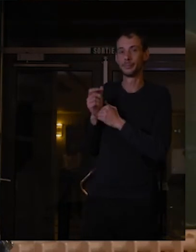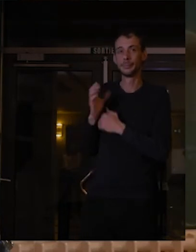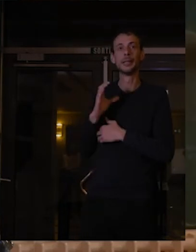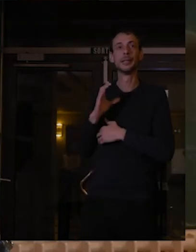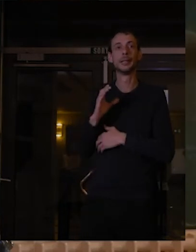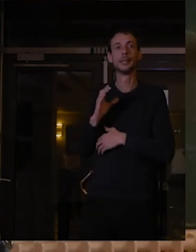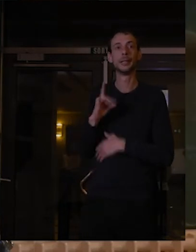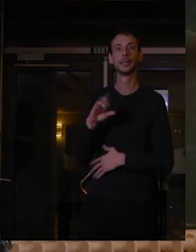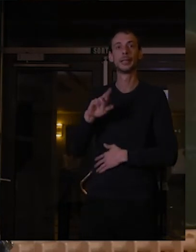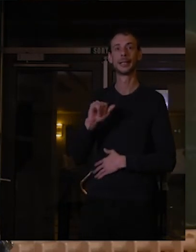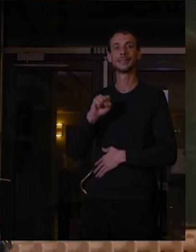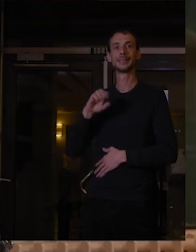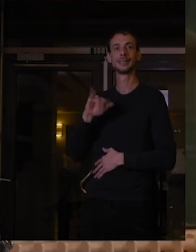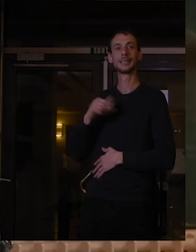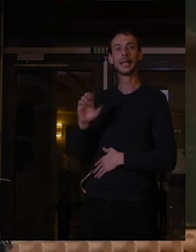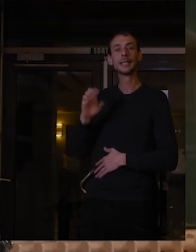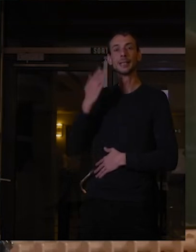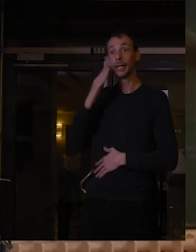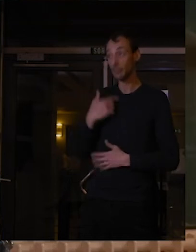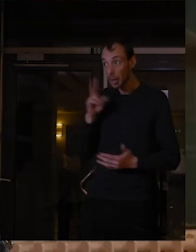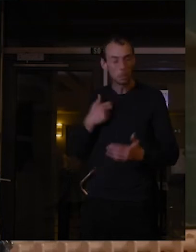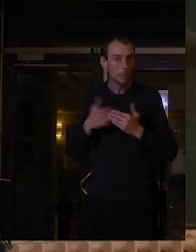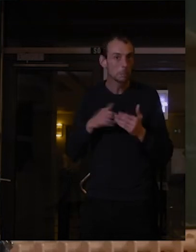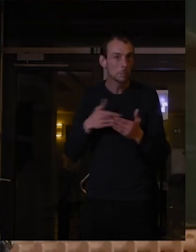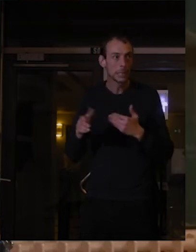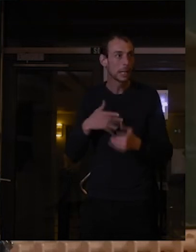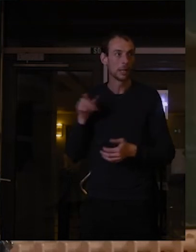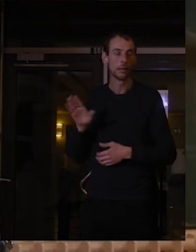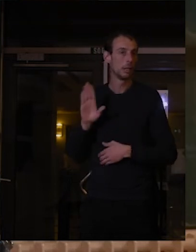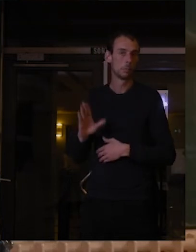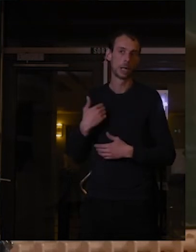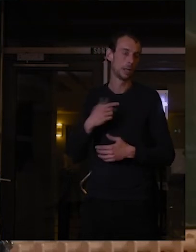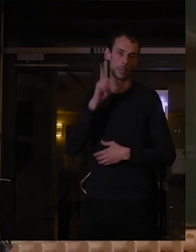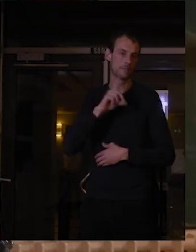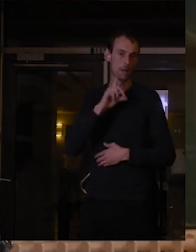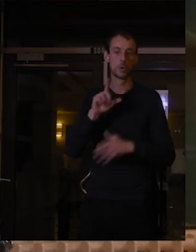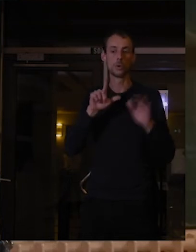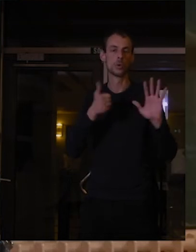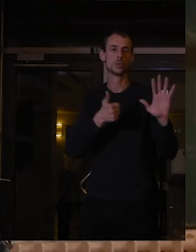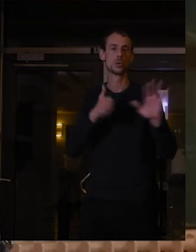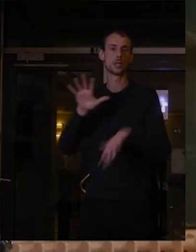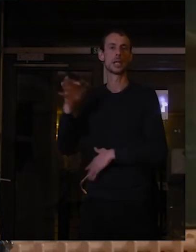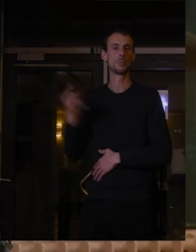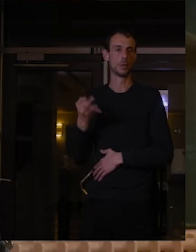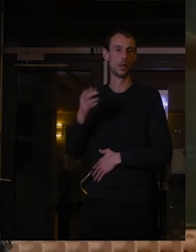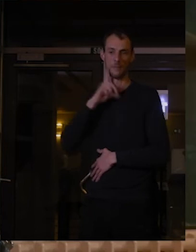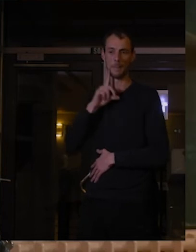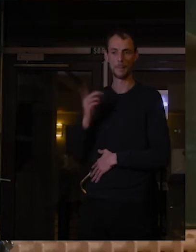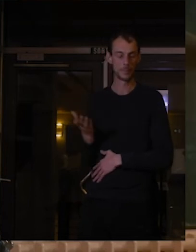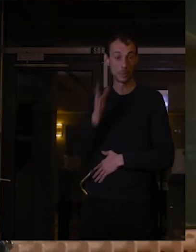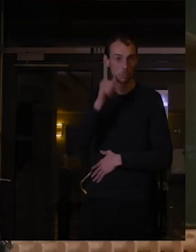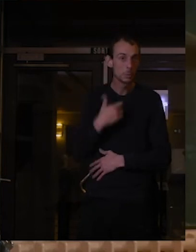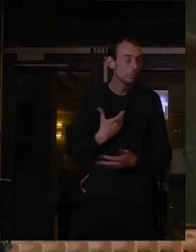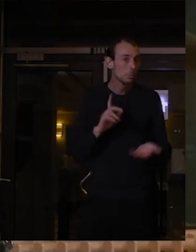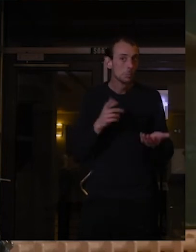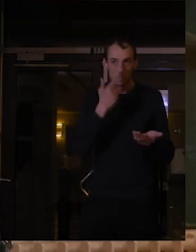une profession très féminine depuis des années. Il y a 65% de femmes, donc ça devrait pas toutes ces questions ne devraient